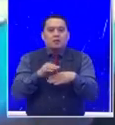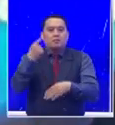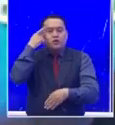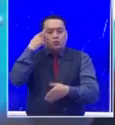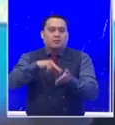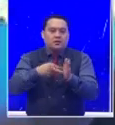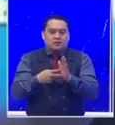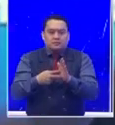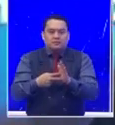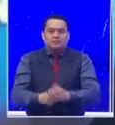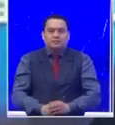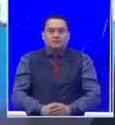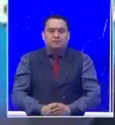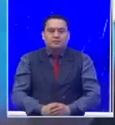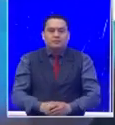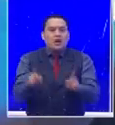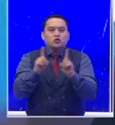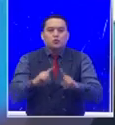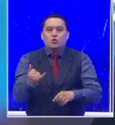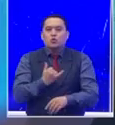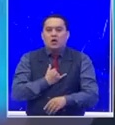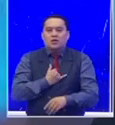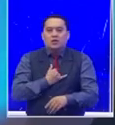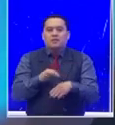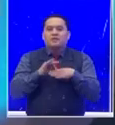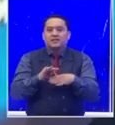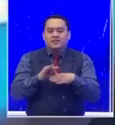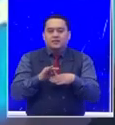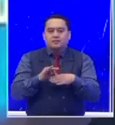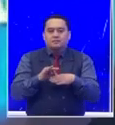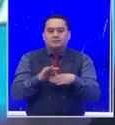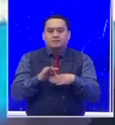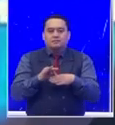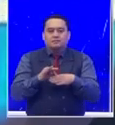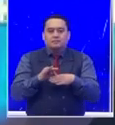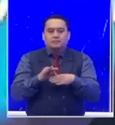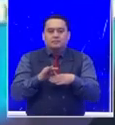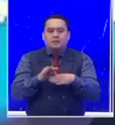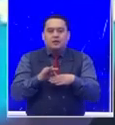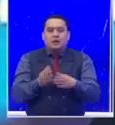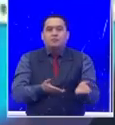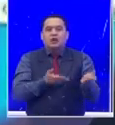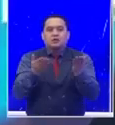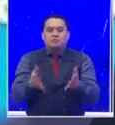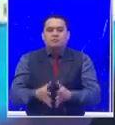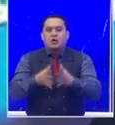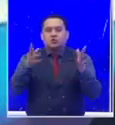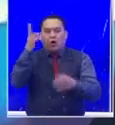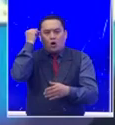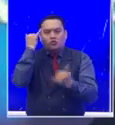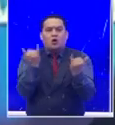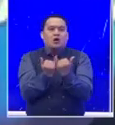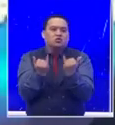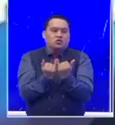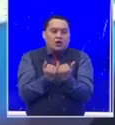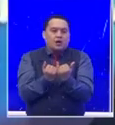в первую очередь. Особенно у нас любят проводить там, с приглашением больших там, количества гостей, да,